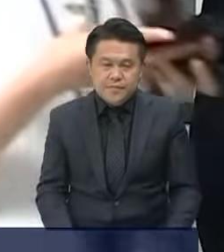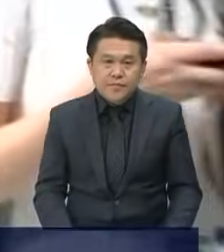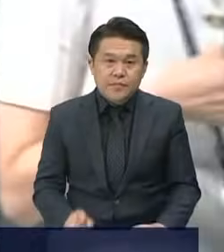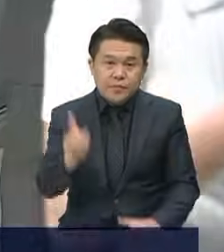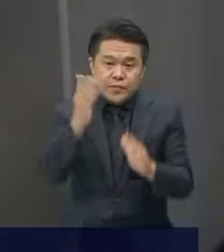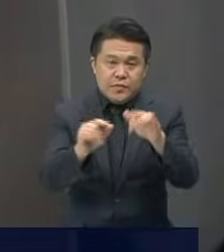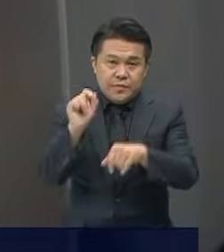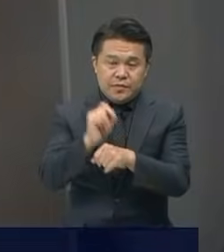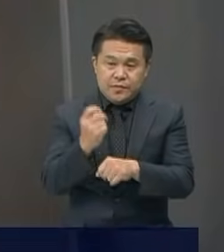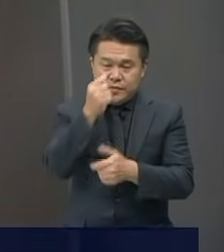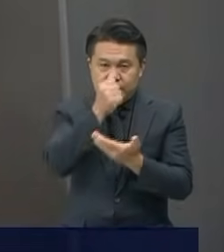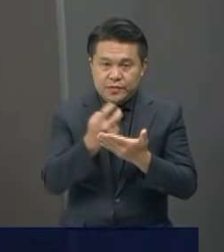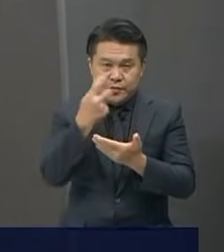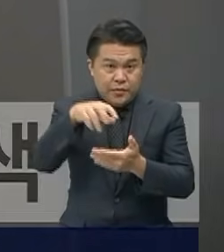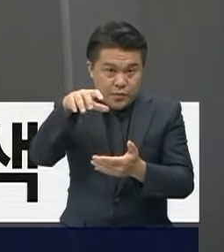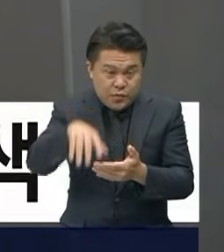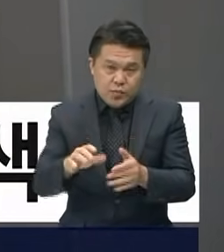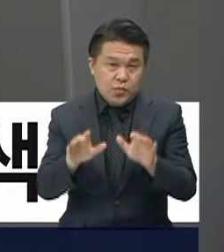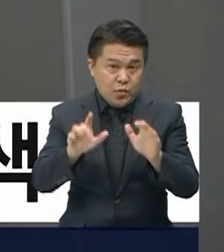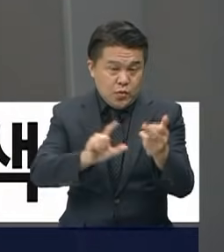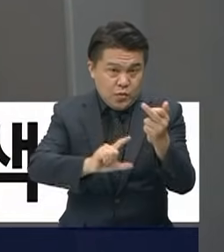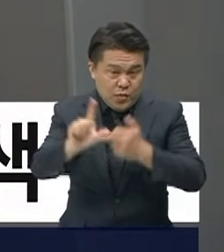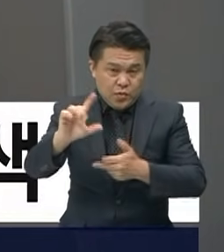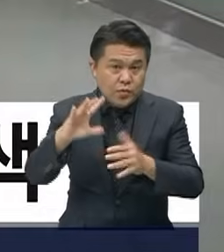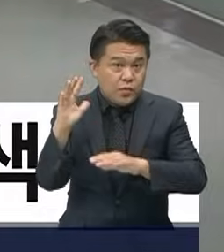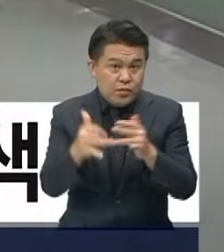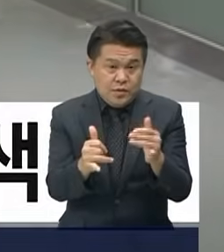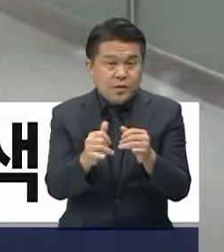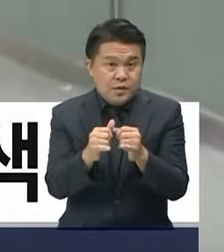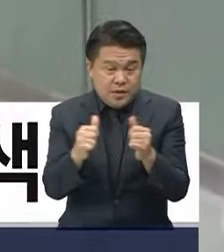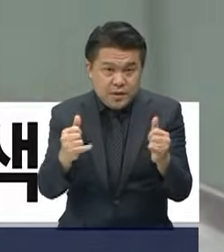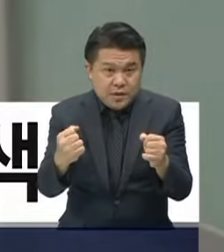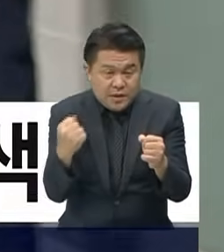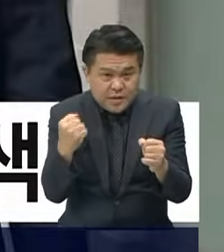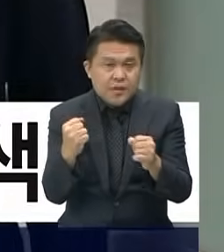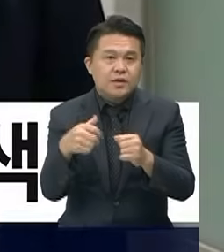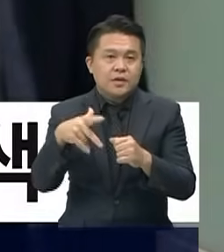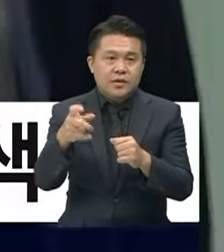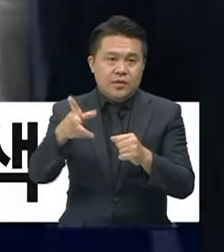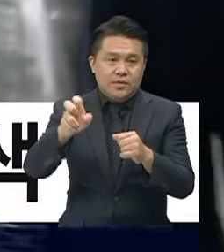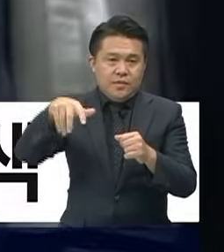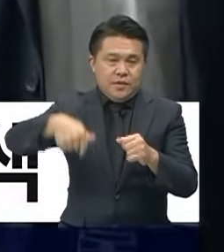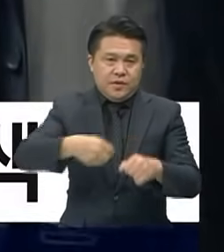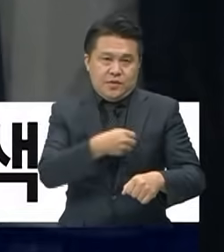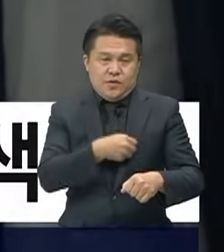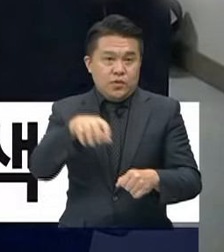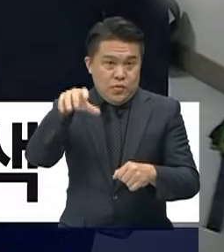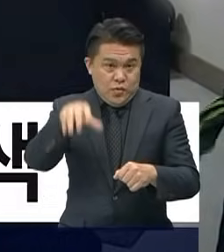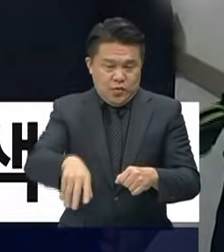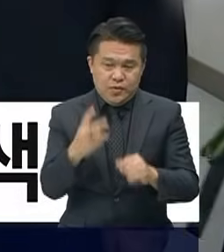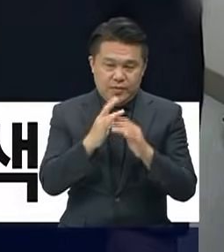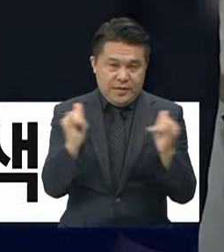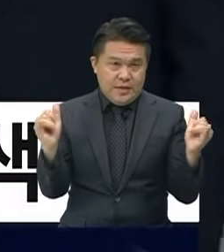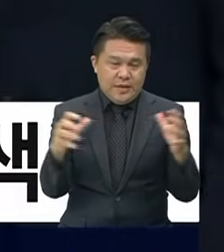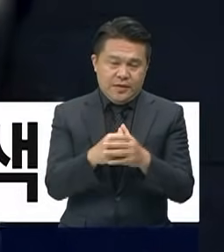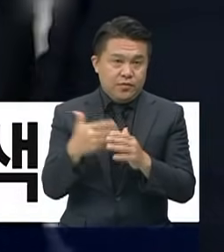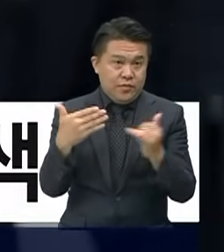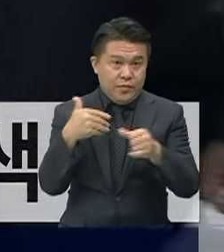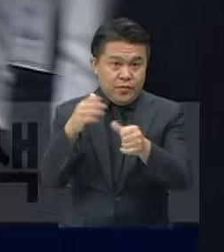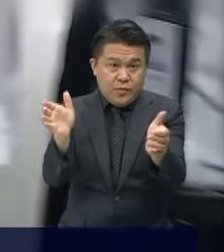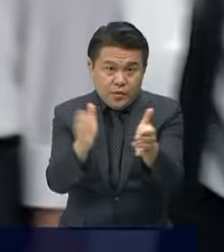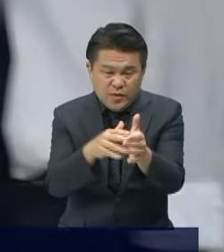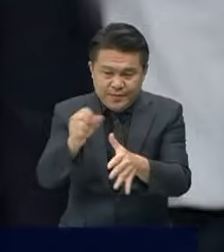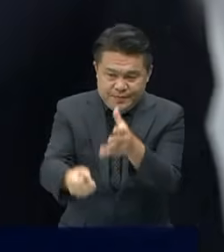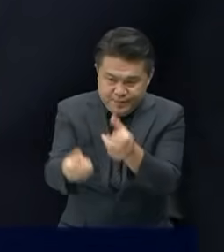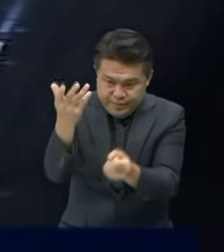고위공직자범죄수사처는 오늘 오전 국민의힘 정점식 의원의 국회의원회관 사무실에 검사와 수사관 9명을 보내 압수수색에